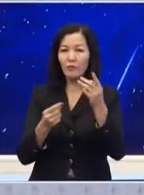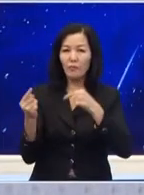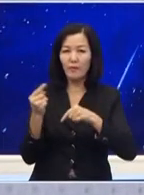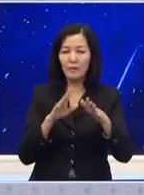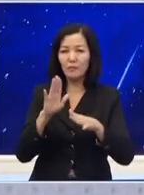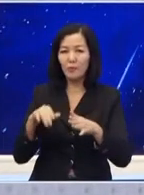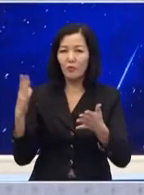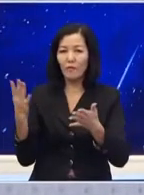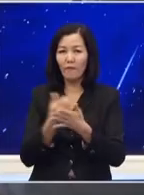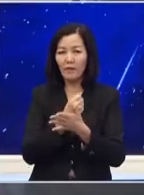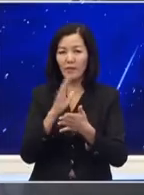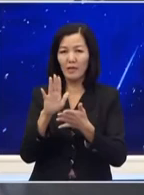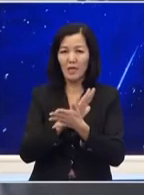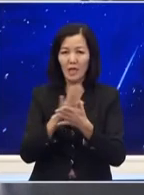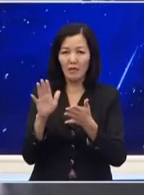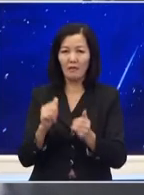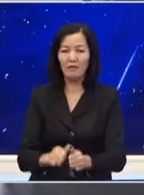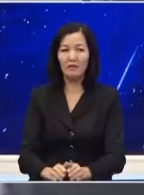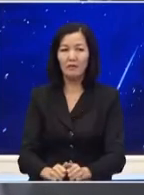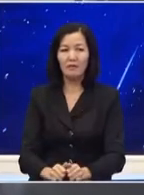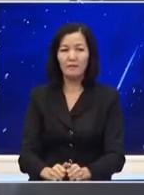Позже выиграл грант.